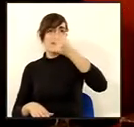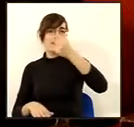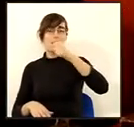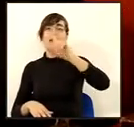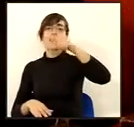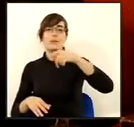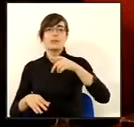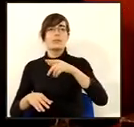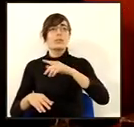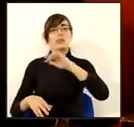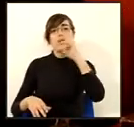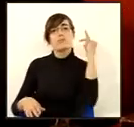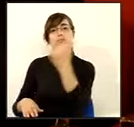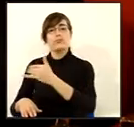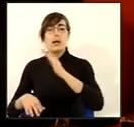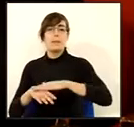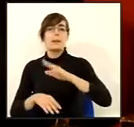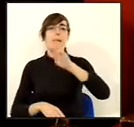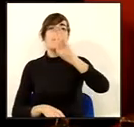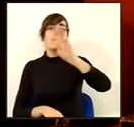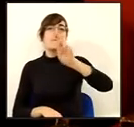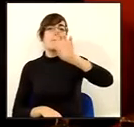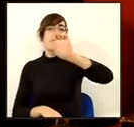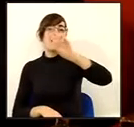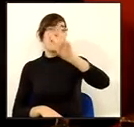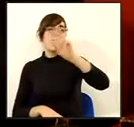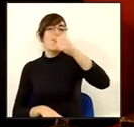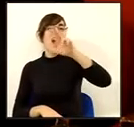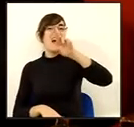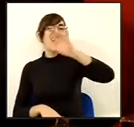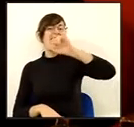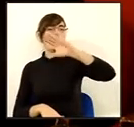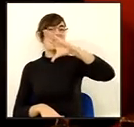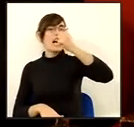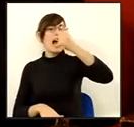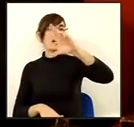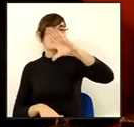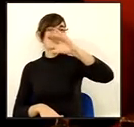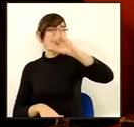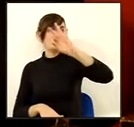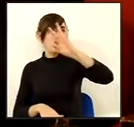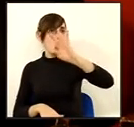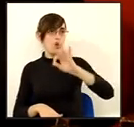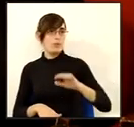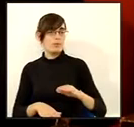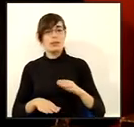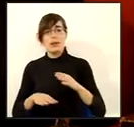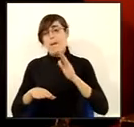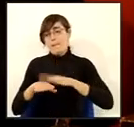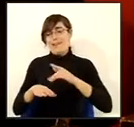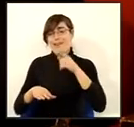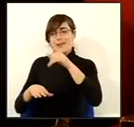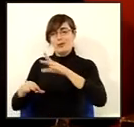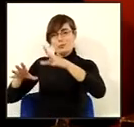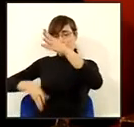prevaricació. Enteníem, doncs, que el grup municipal de Convergència i Unió en aquest consistori no votés en contra de la corrupció,